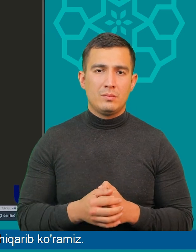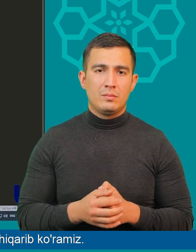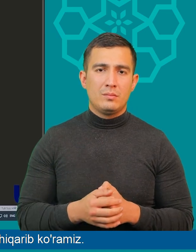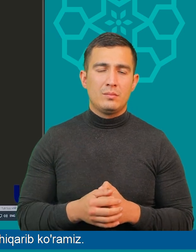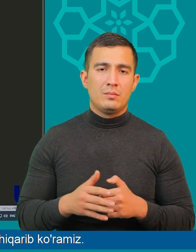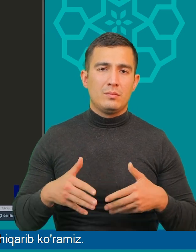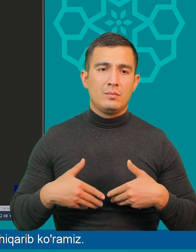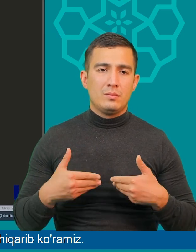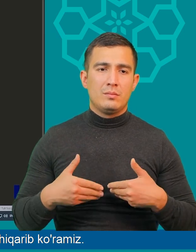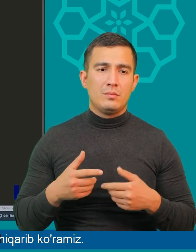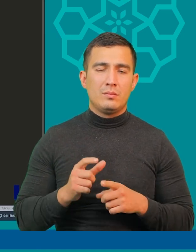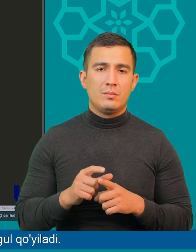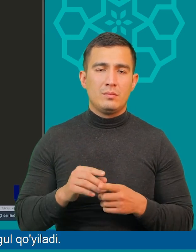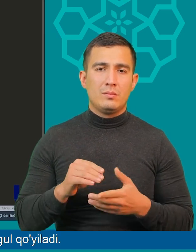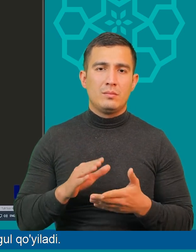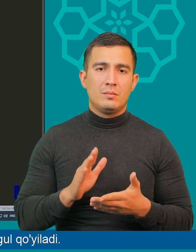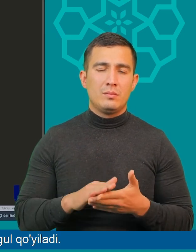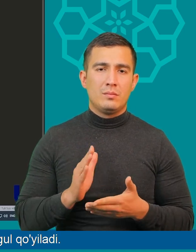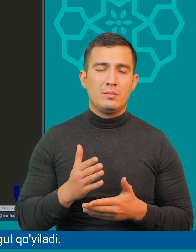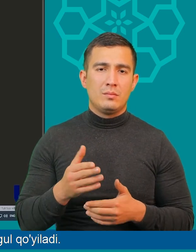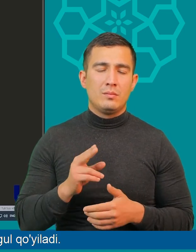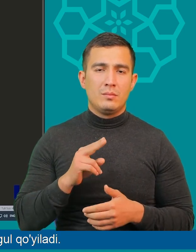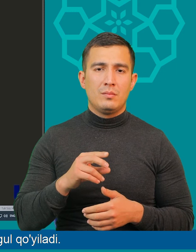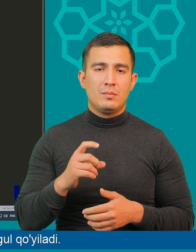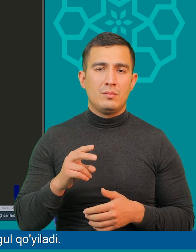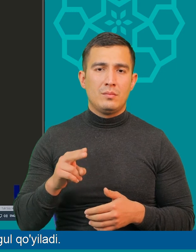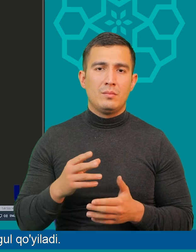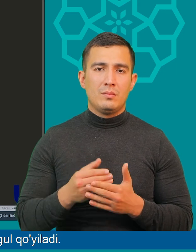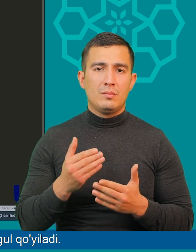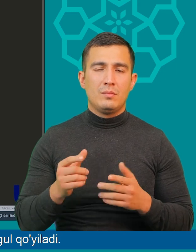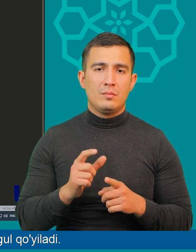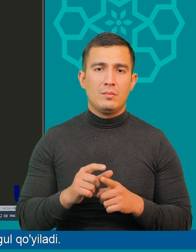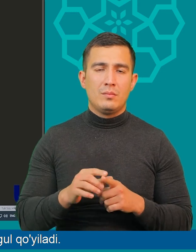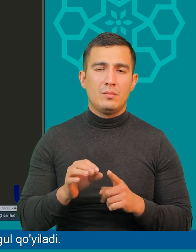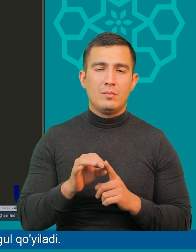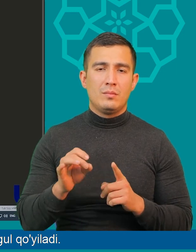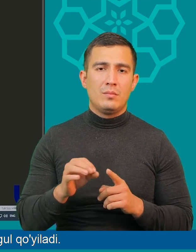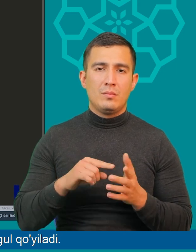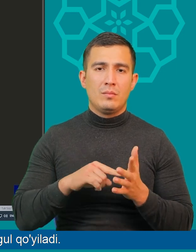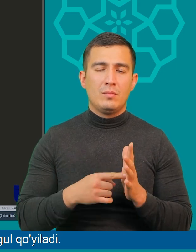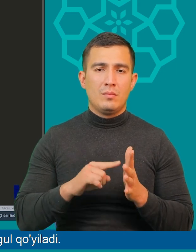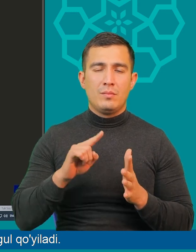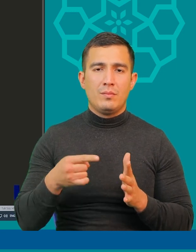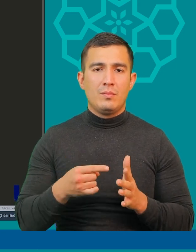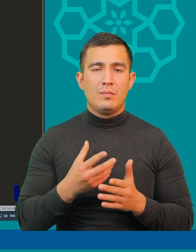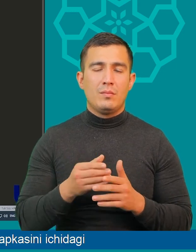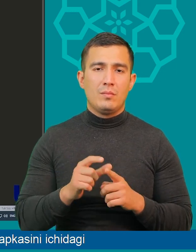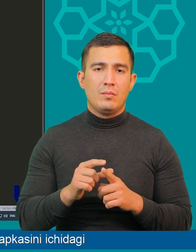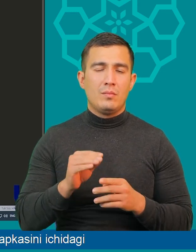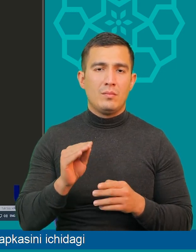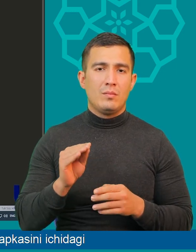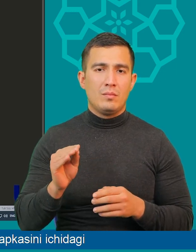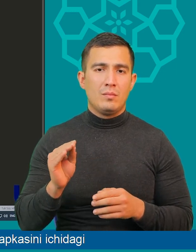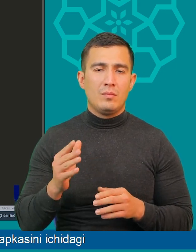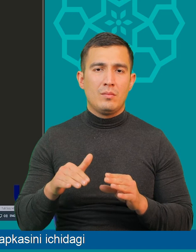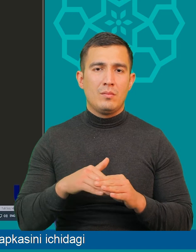salom so'zini chiqarib ko'ramiz. PHP kodidagi qatorlar tugaganda doimo nuqta virgul qo'yiladi.